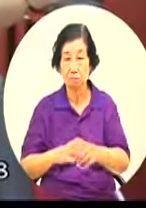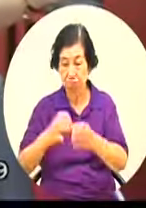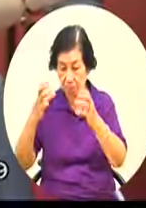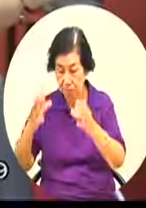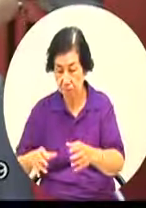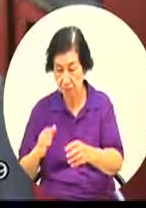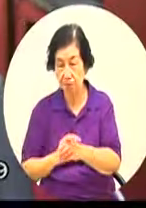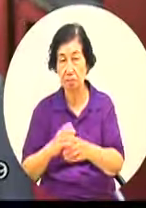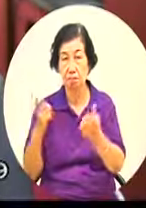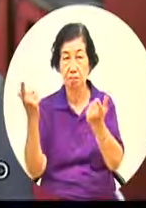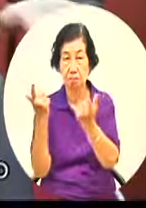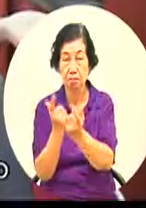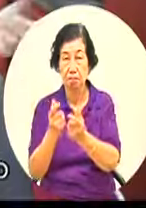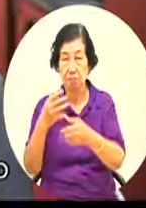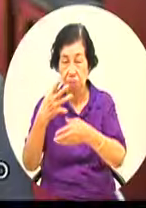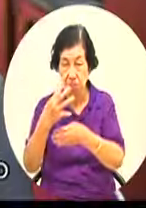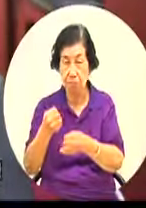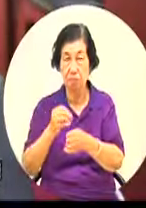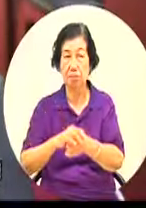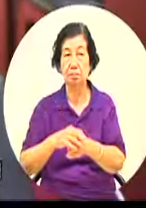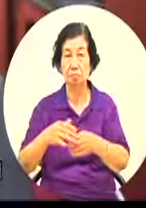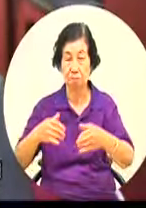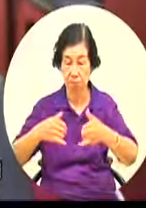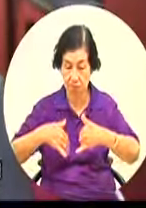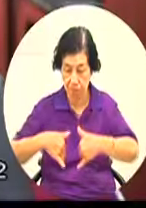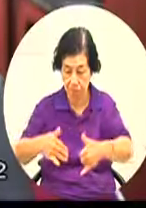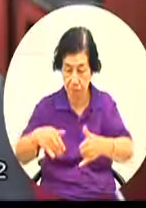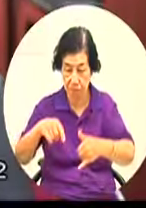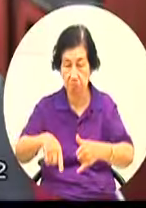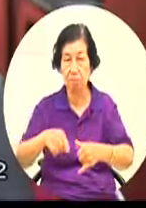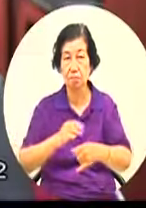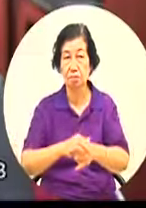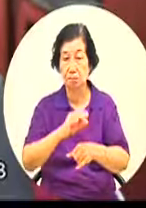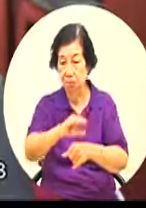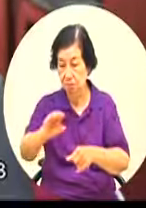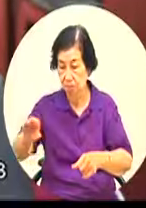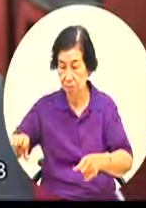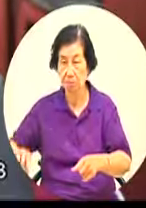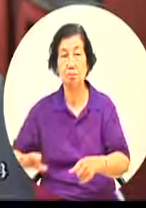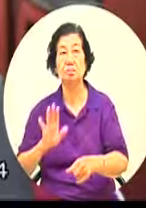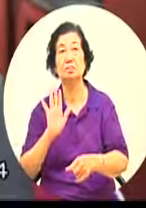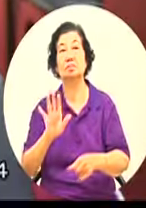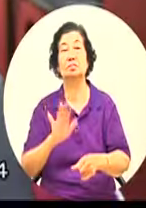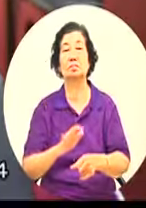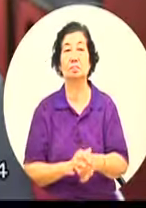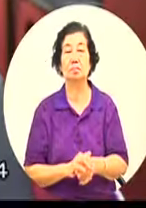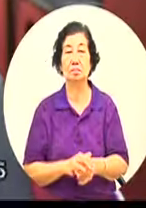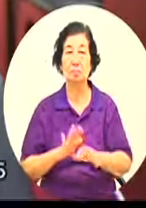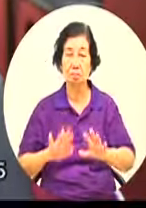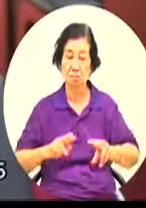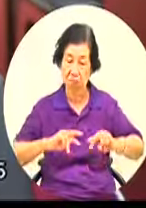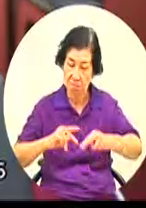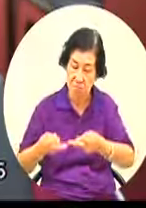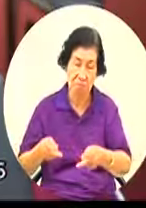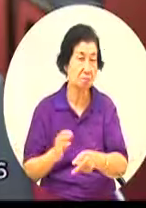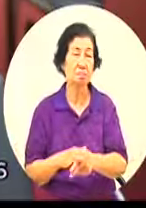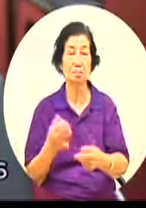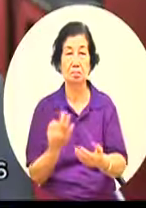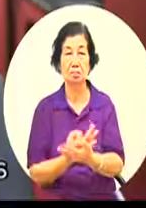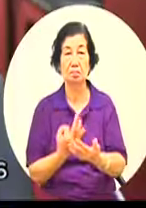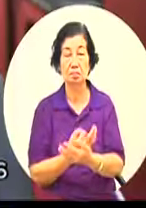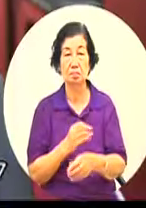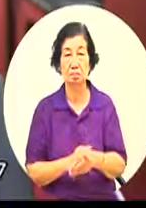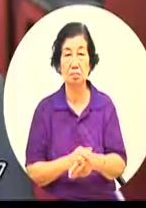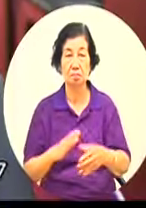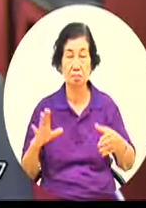北昌街那边哦，先在这里谢谢教育局。但是还有很多地方其实是活化的不足，比如说我们的文